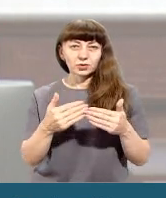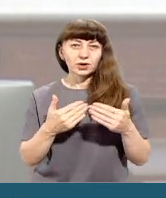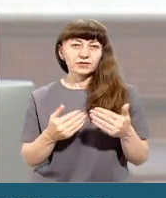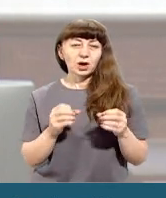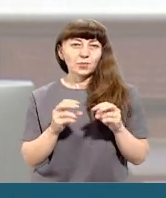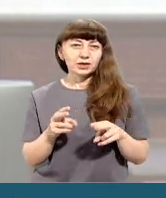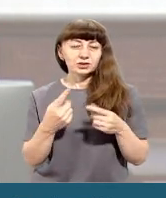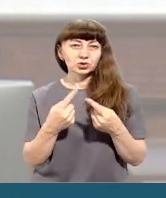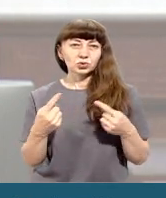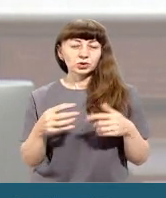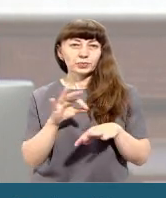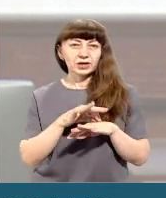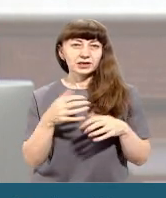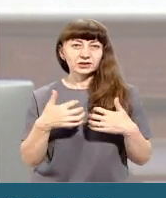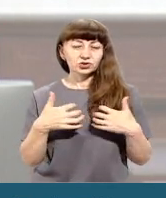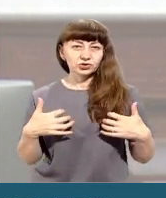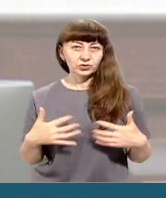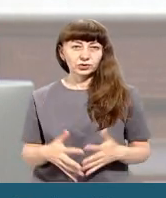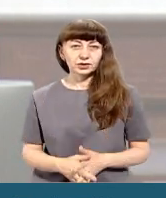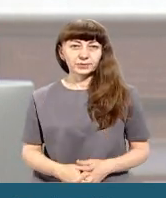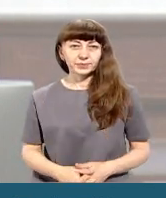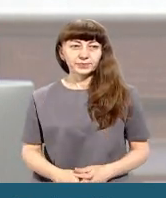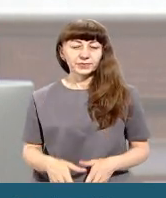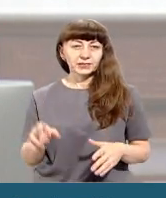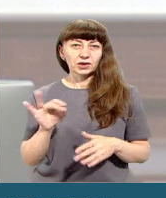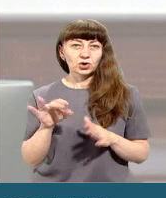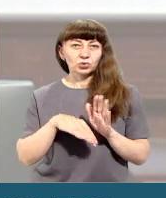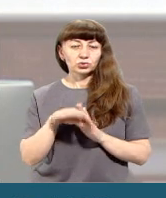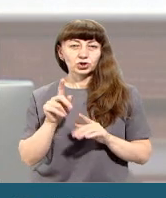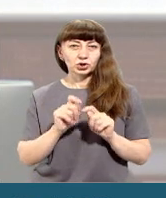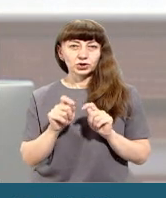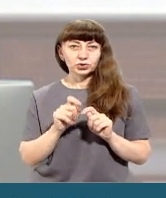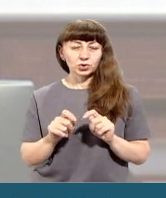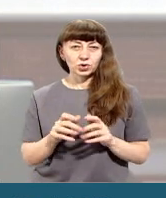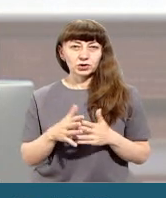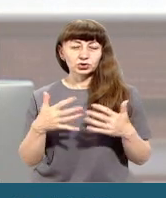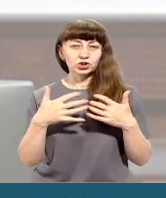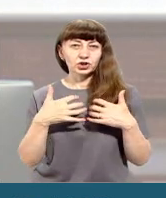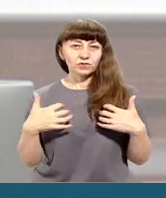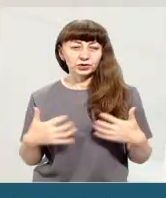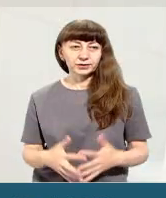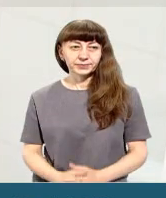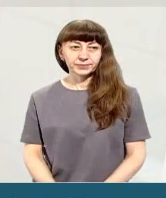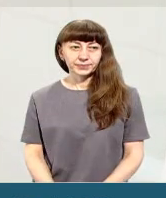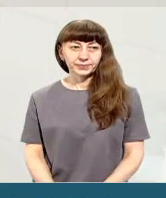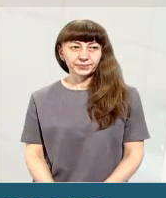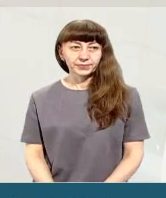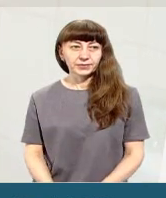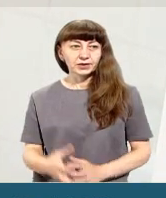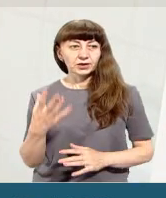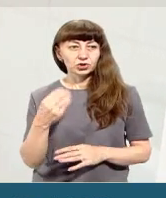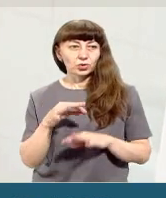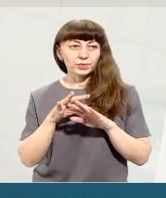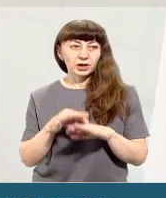особо опасных и других болезней животных, а также улучшению контроля учета поголовья скота. Помимо